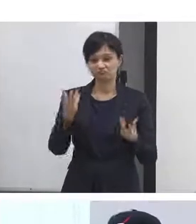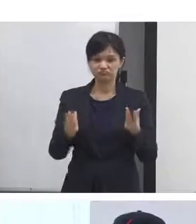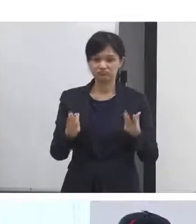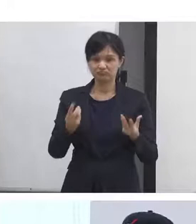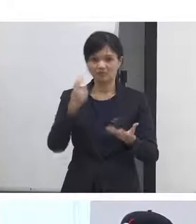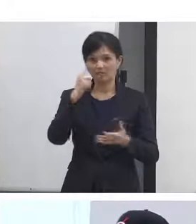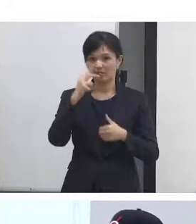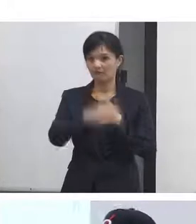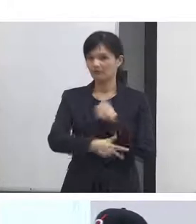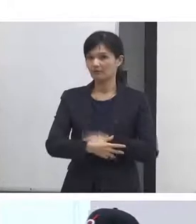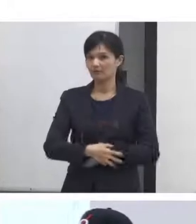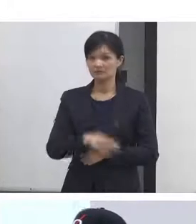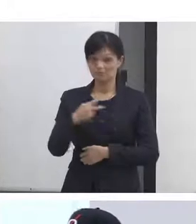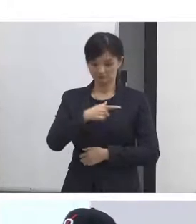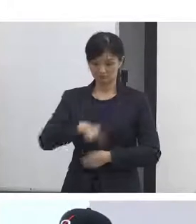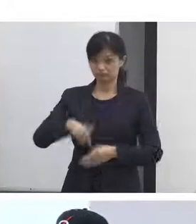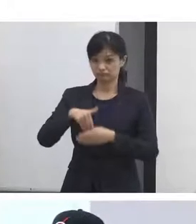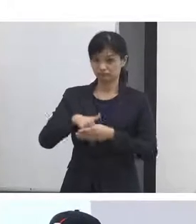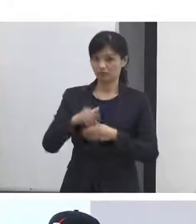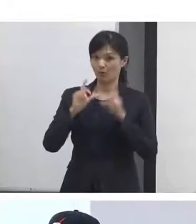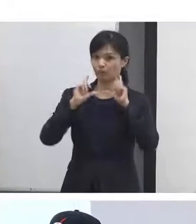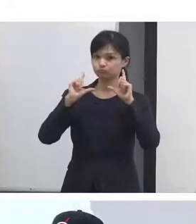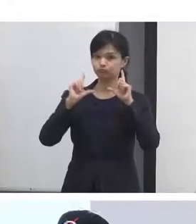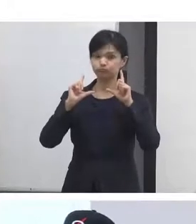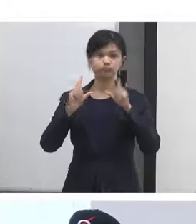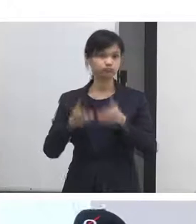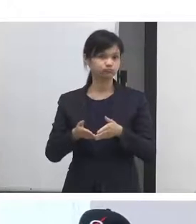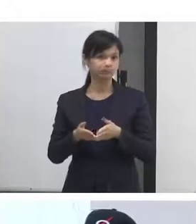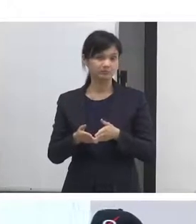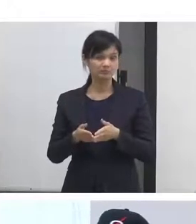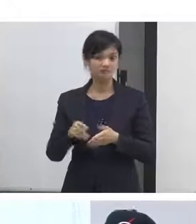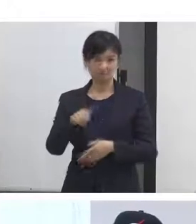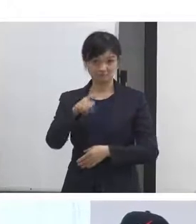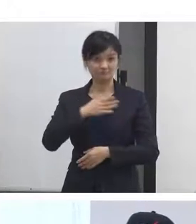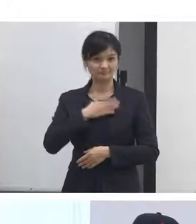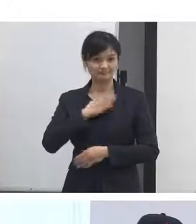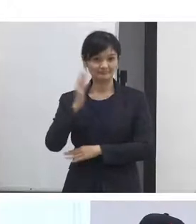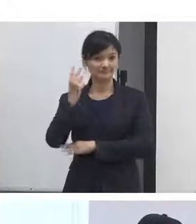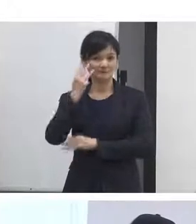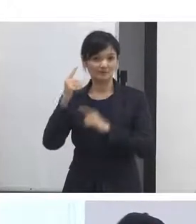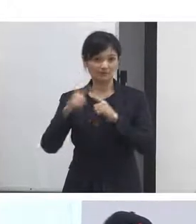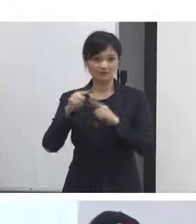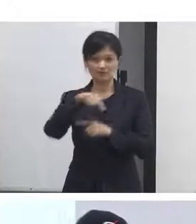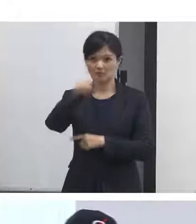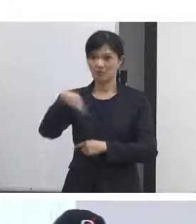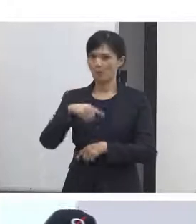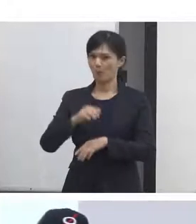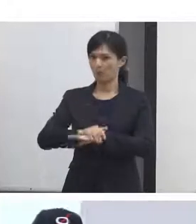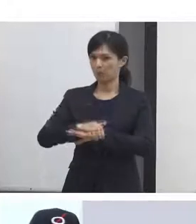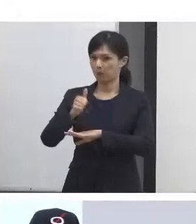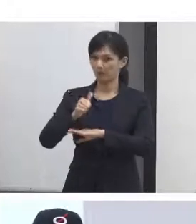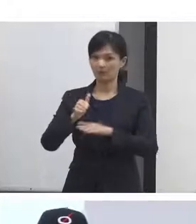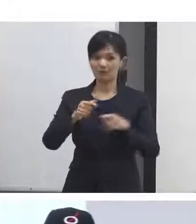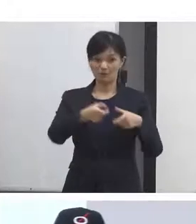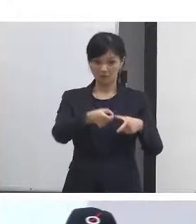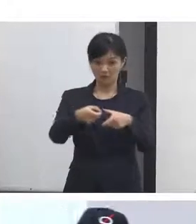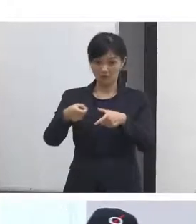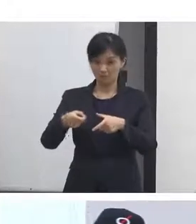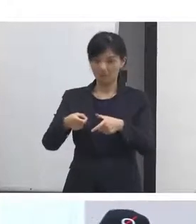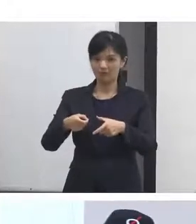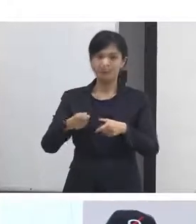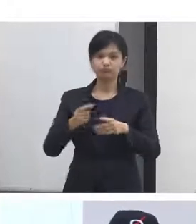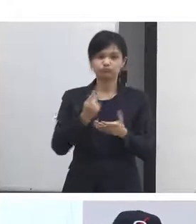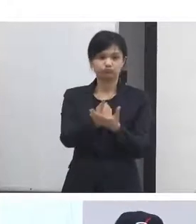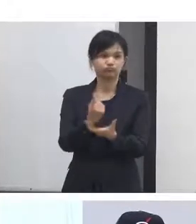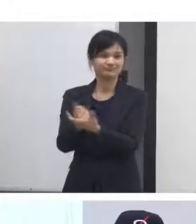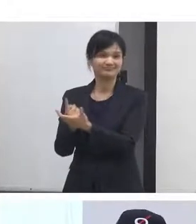分你会发现说，其实有很多的政治人物非常厉害，他参与了非常非常多的公开行程，但是在内部的重大